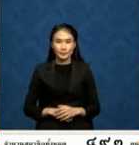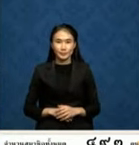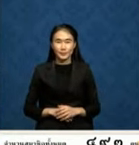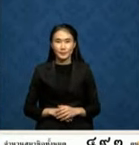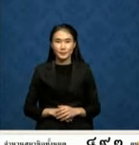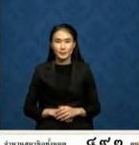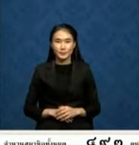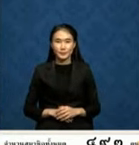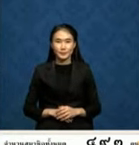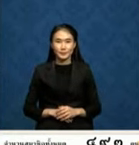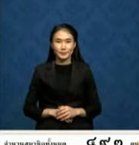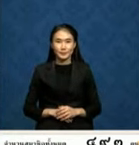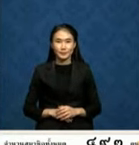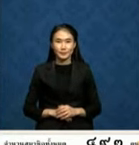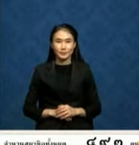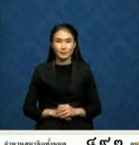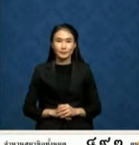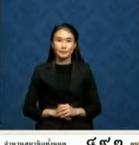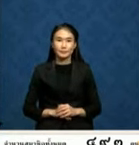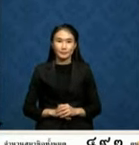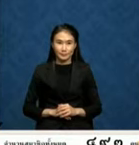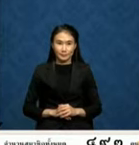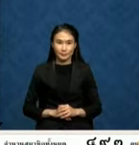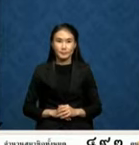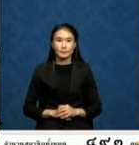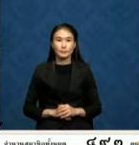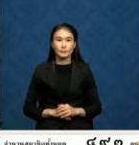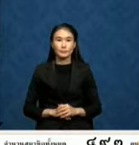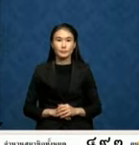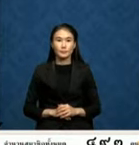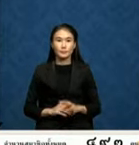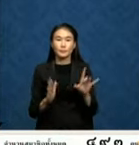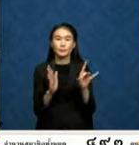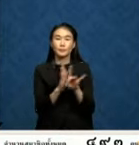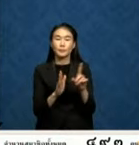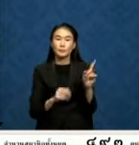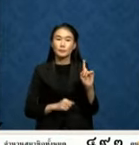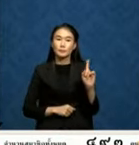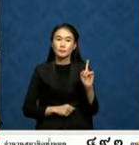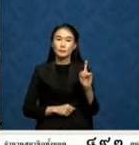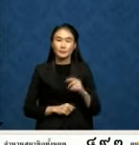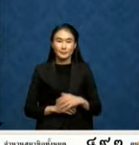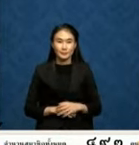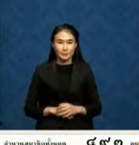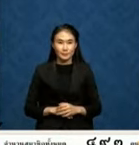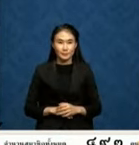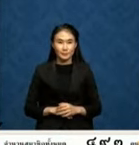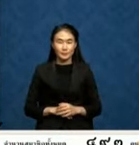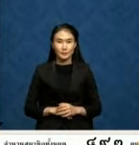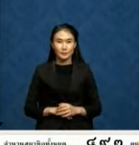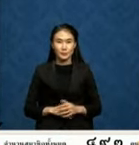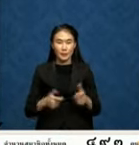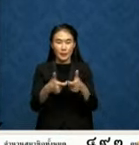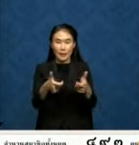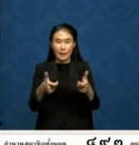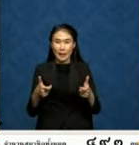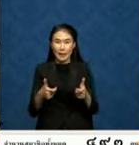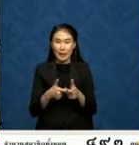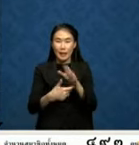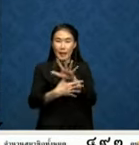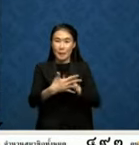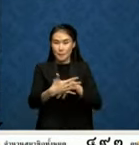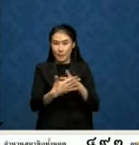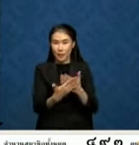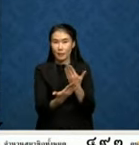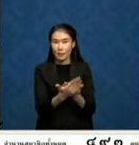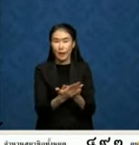ดังนั้นในส่วนสุดท้ายนะครับก็คือเรื่องของการรายงานเกี่ยวกับงบการเงินและการท